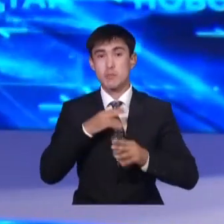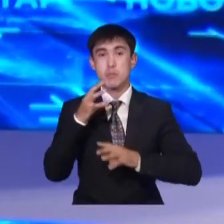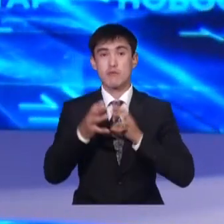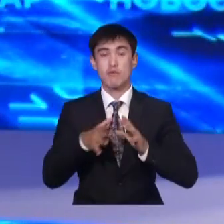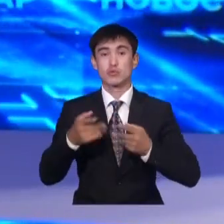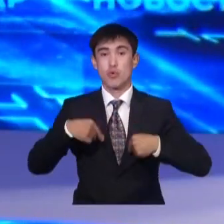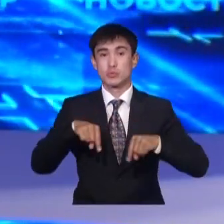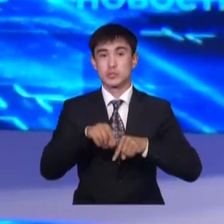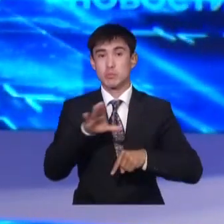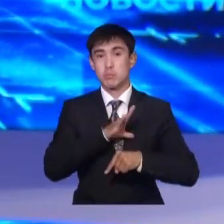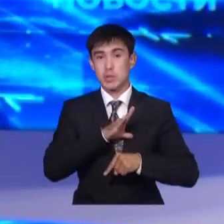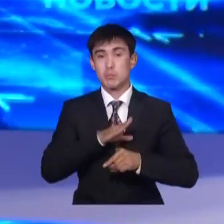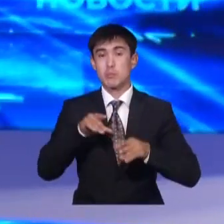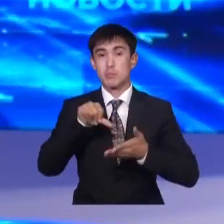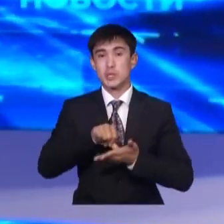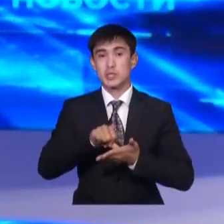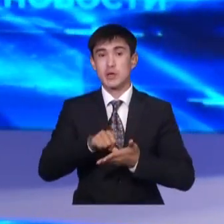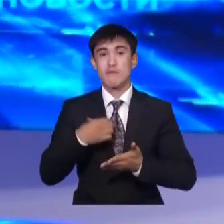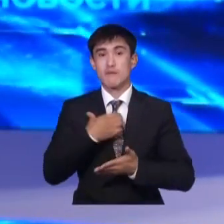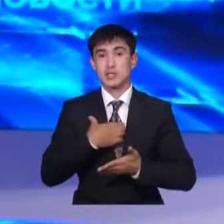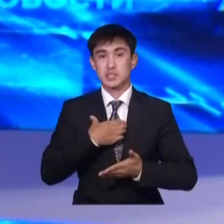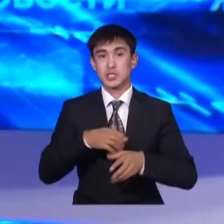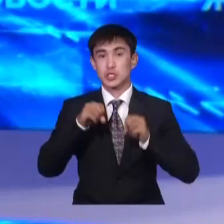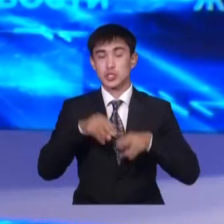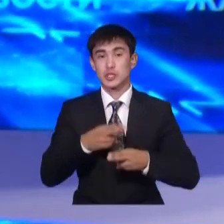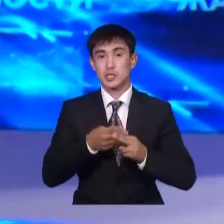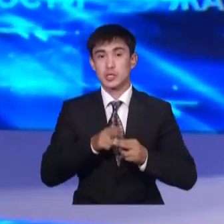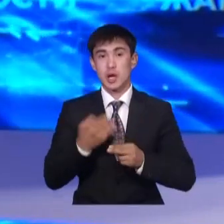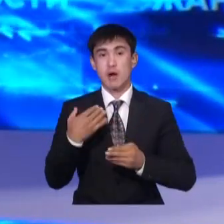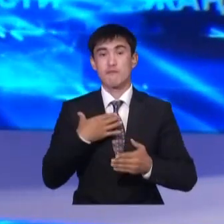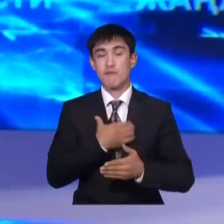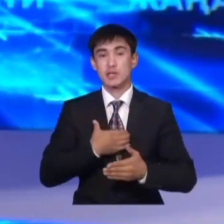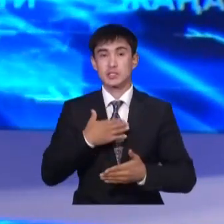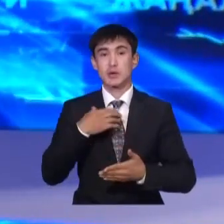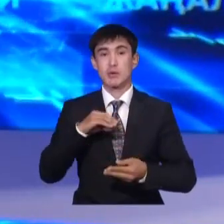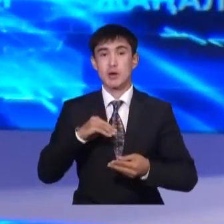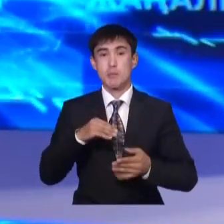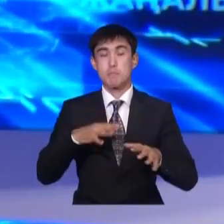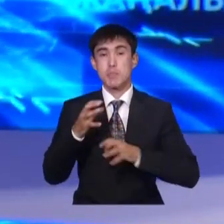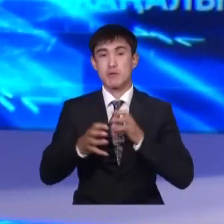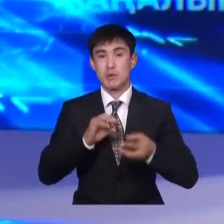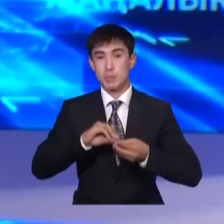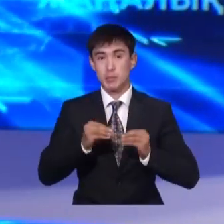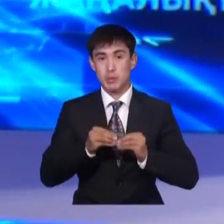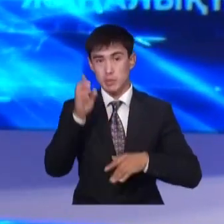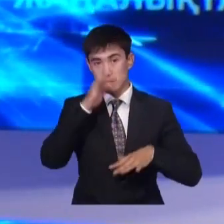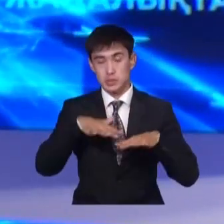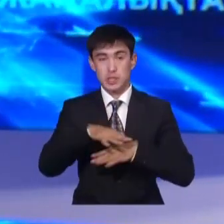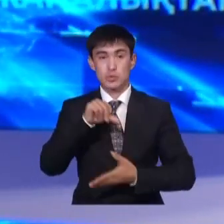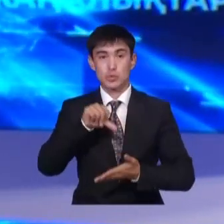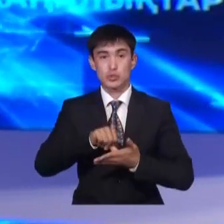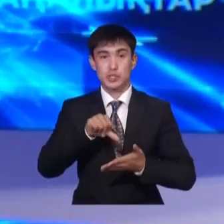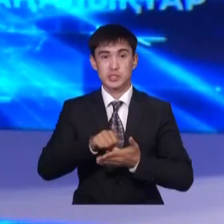внимание мирового сообщества, был принят ряд ключевых решений, касающихся наиболее актуальных мировых проблем.